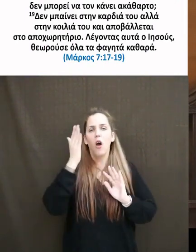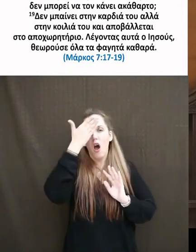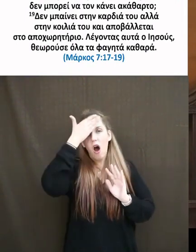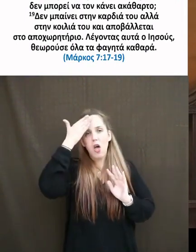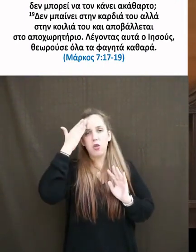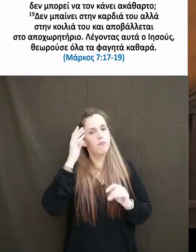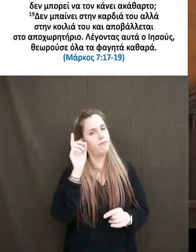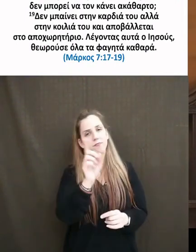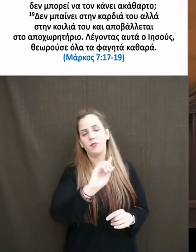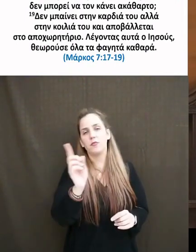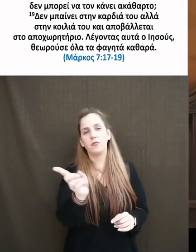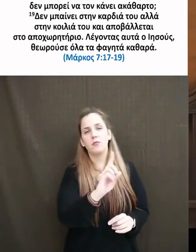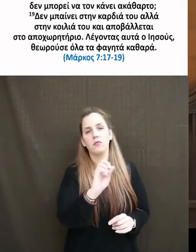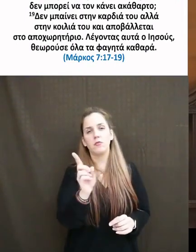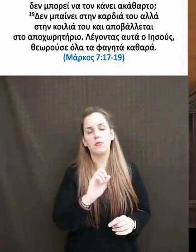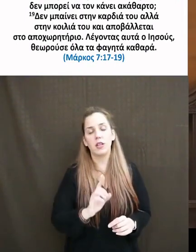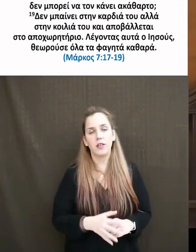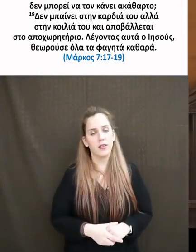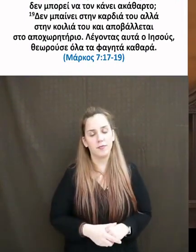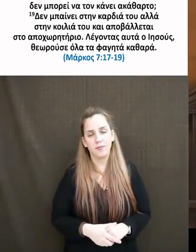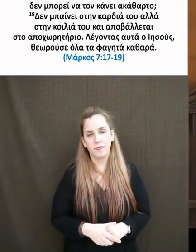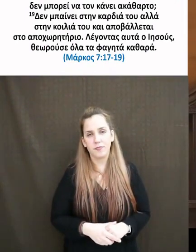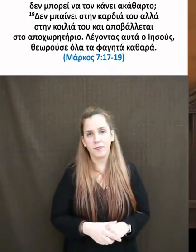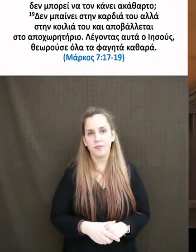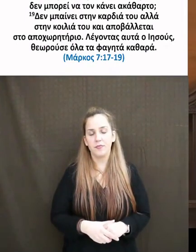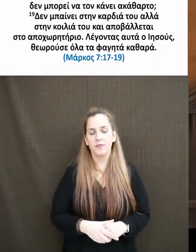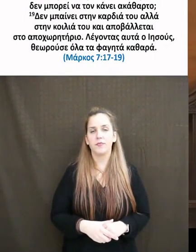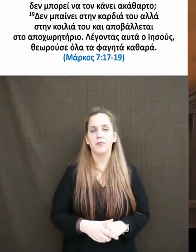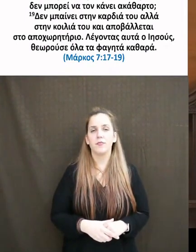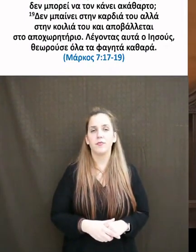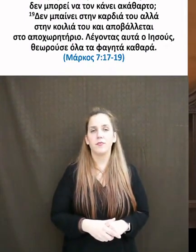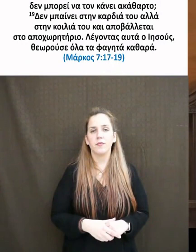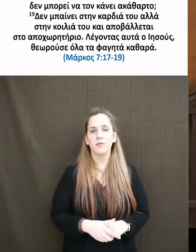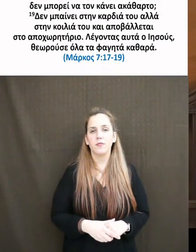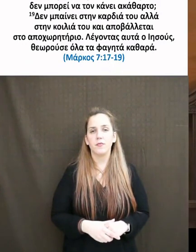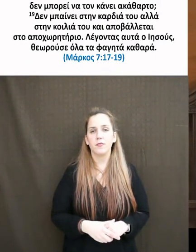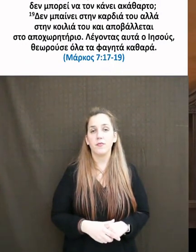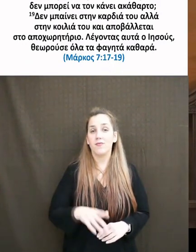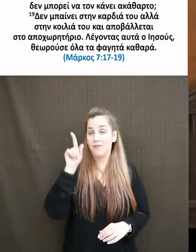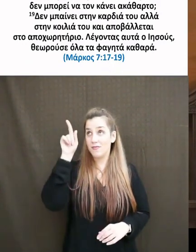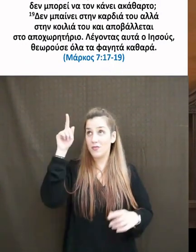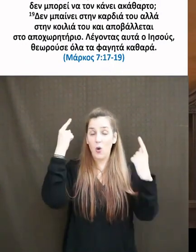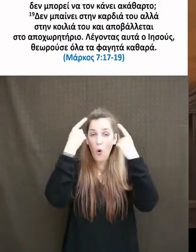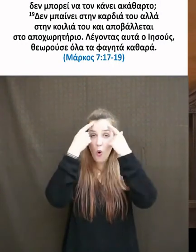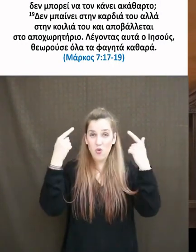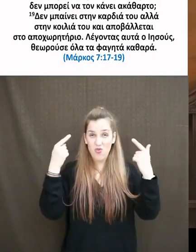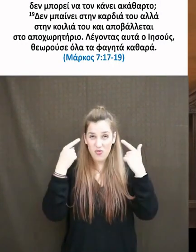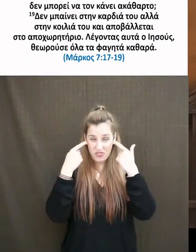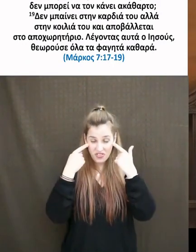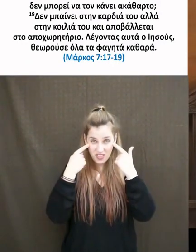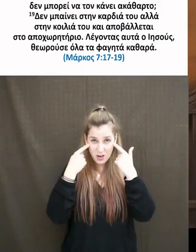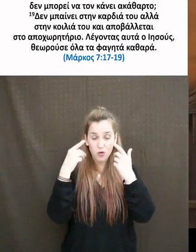όπως εμείς την έχουμε στο δικό μας τον εγκέφαλο. Στα μάτια του Θεού το πρόβλημα είναι στην καρδιά.